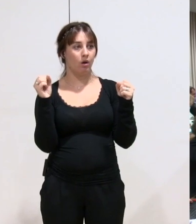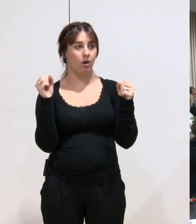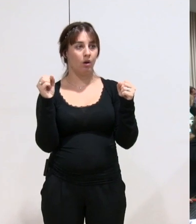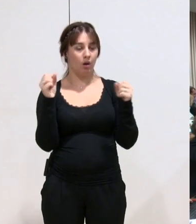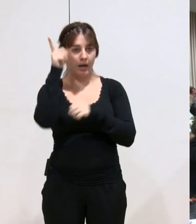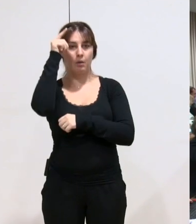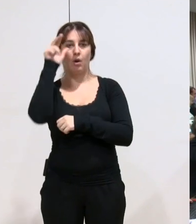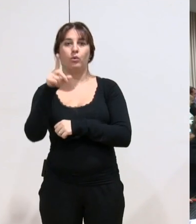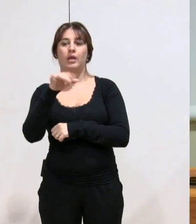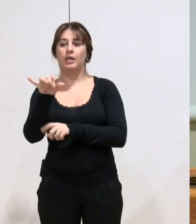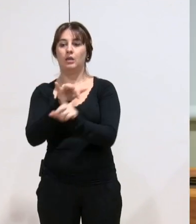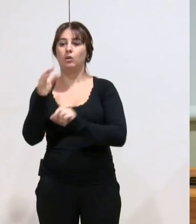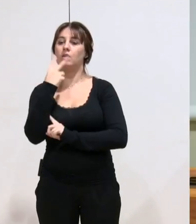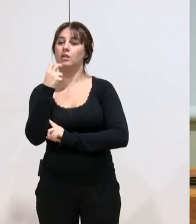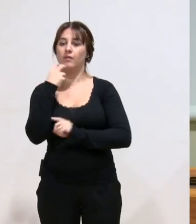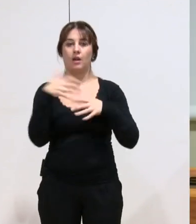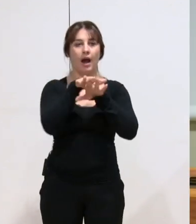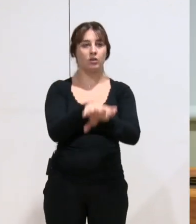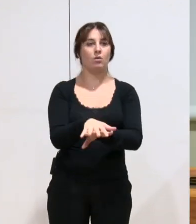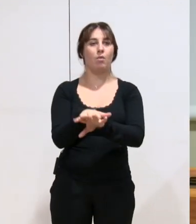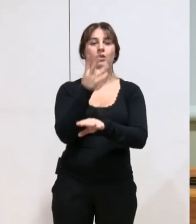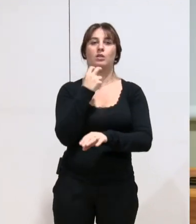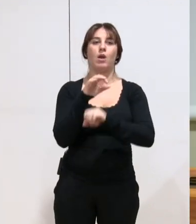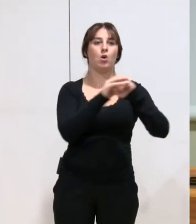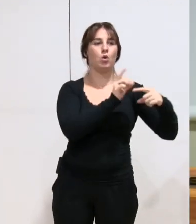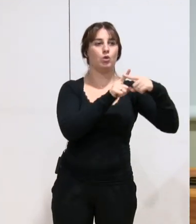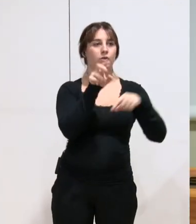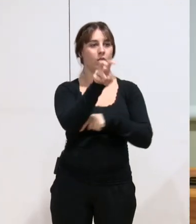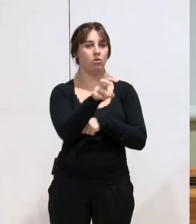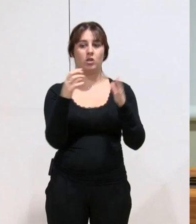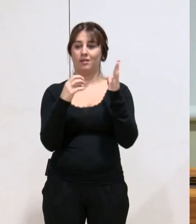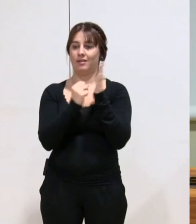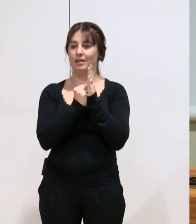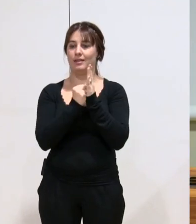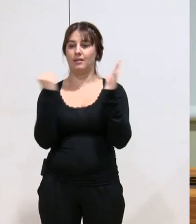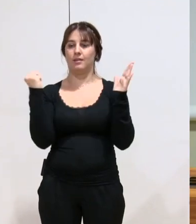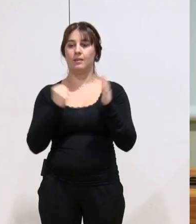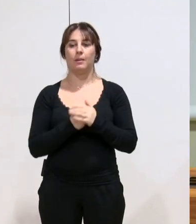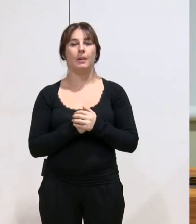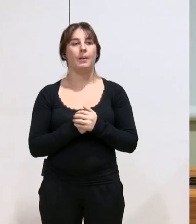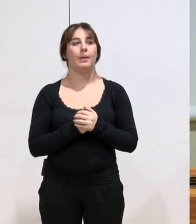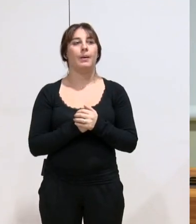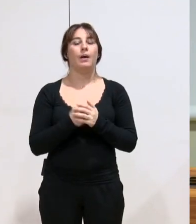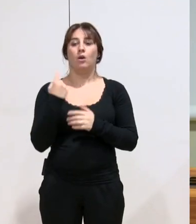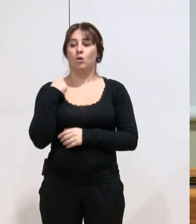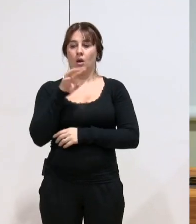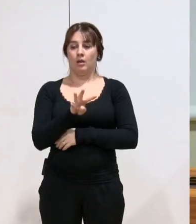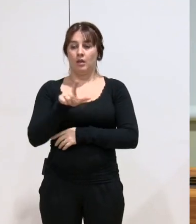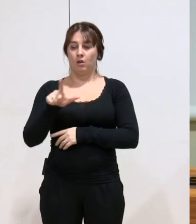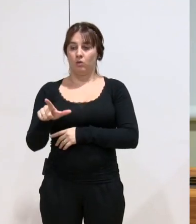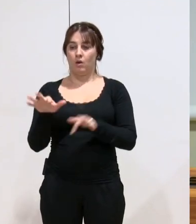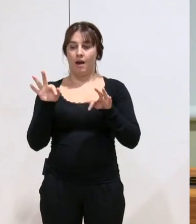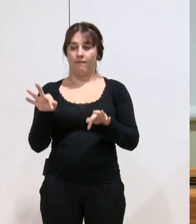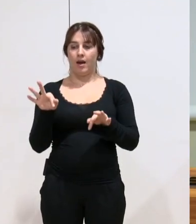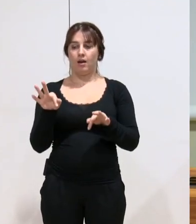Républicains, UDI, Société civile, Rassemblement citoyen de la gauche et des écologistes, délibération adoptée. La 42 porte sur une garantie